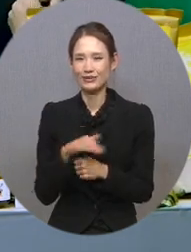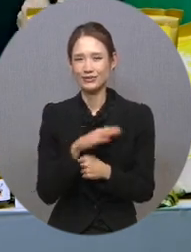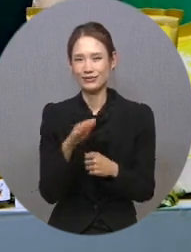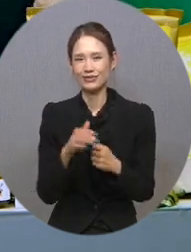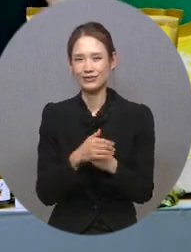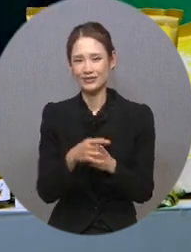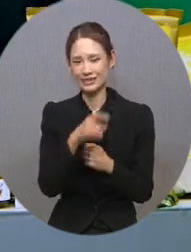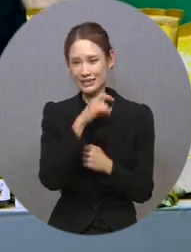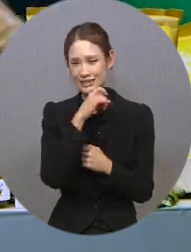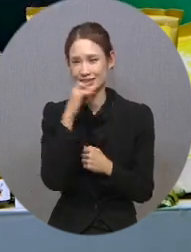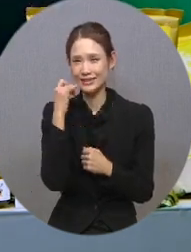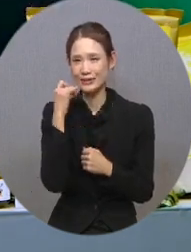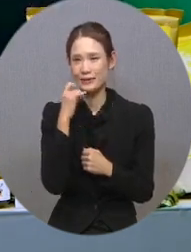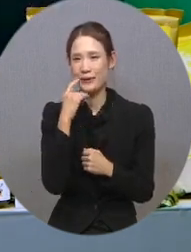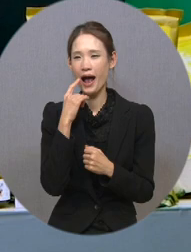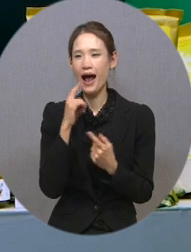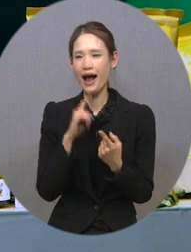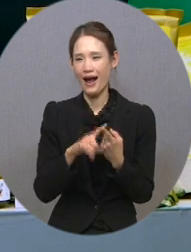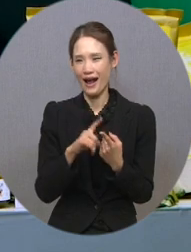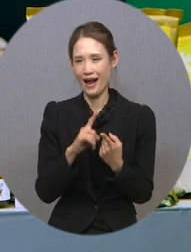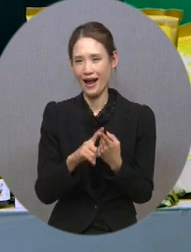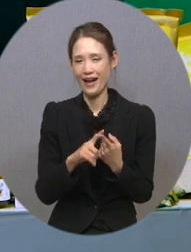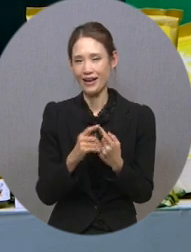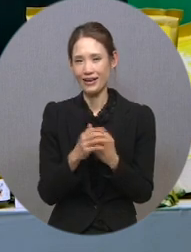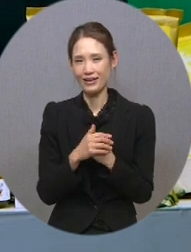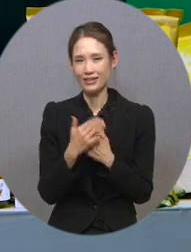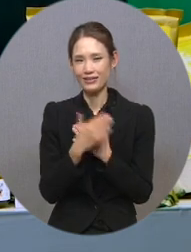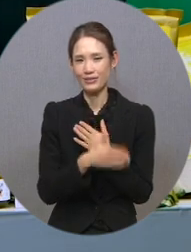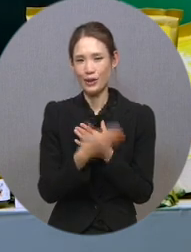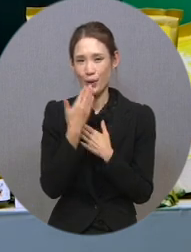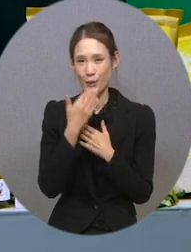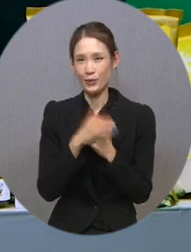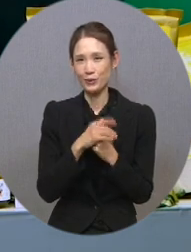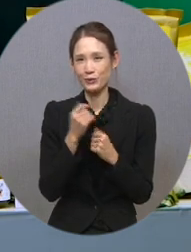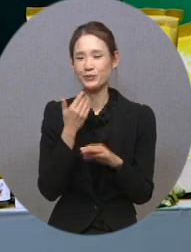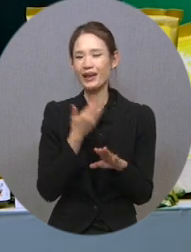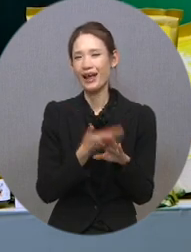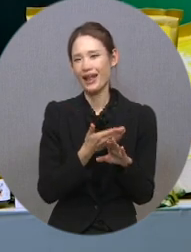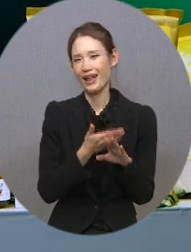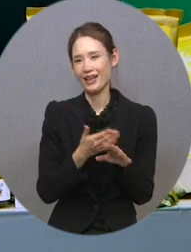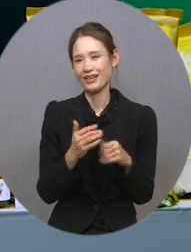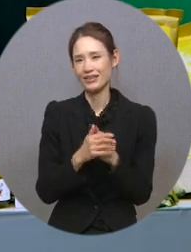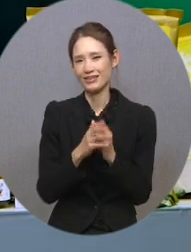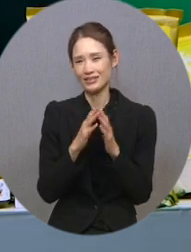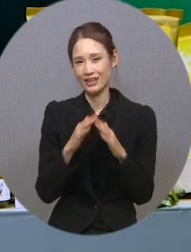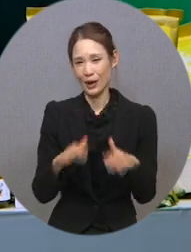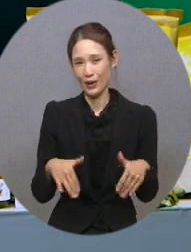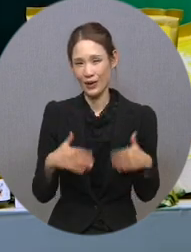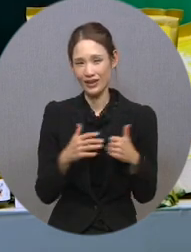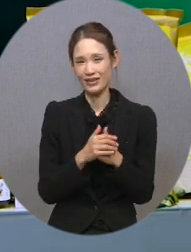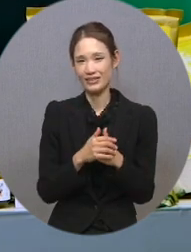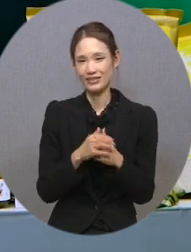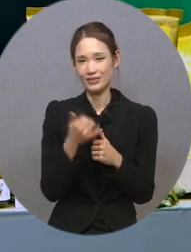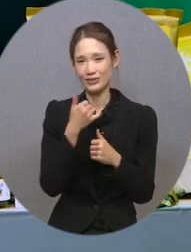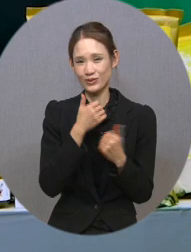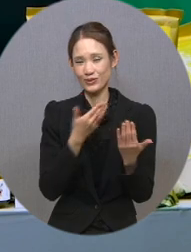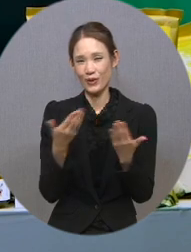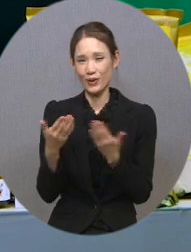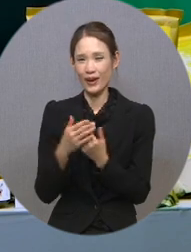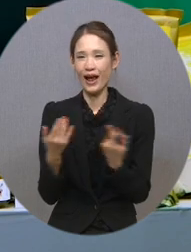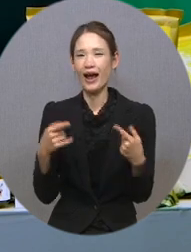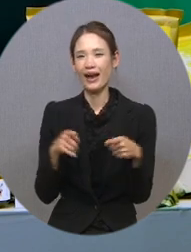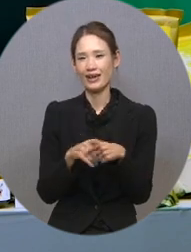제 입맛은 살아 있는 거예요. 그럼 맛을 아는 먹어보니까 거야. 먹어보니까 다르더라고요. 아니 우리가 전라남도하고 국민안내양 대표 괜히